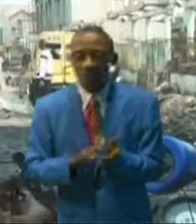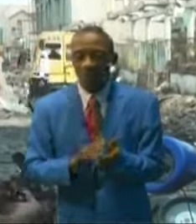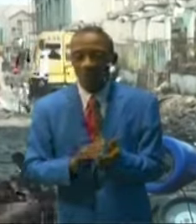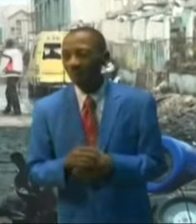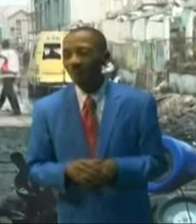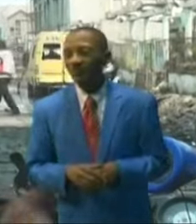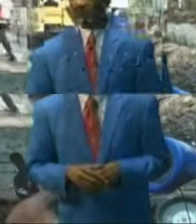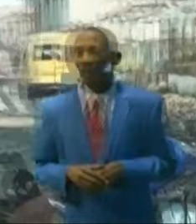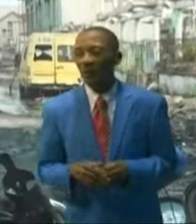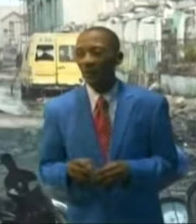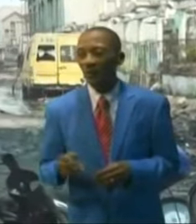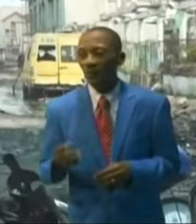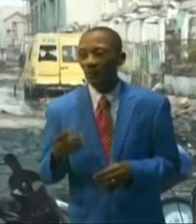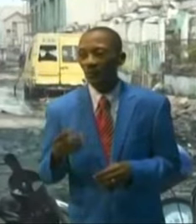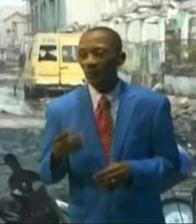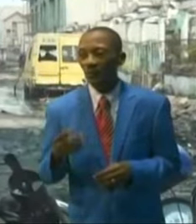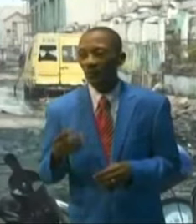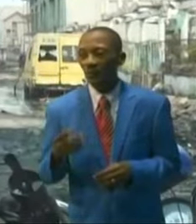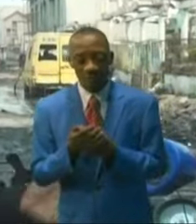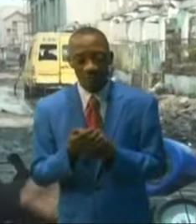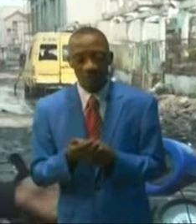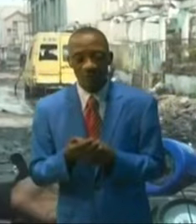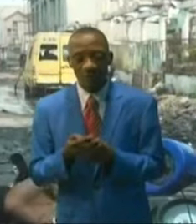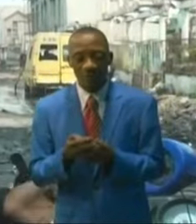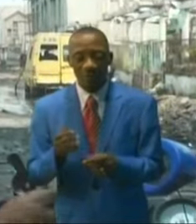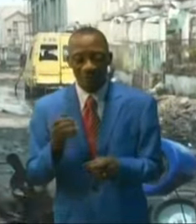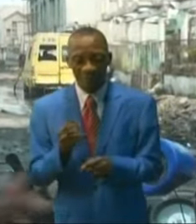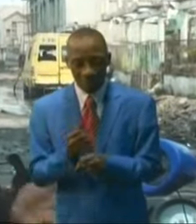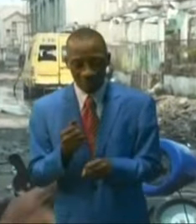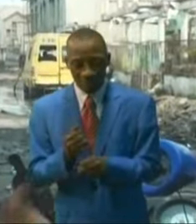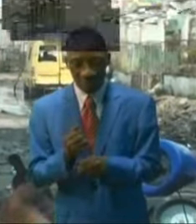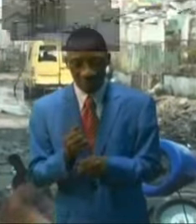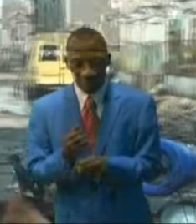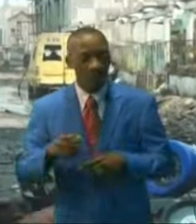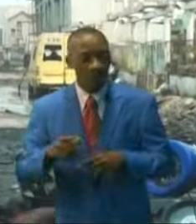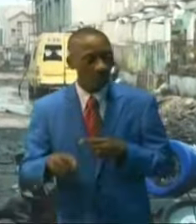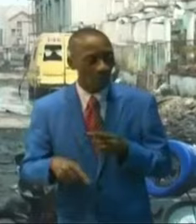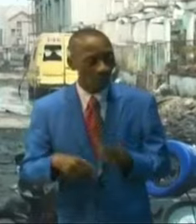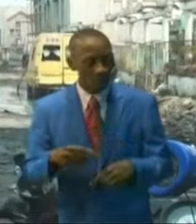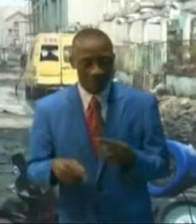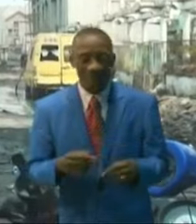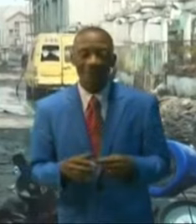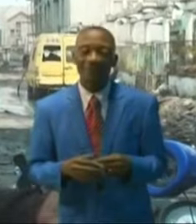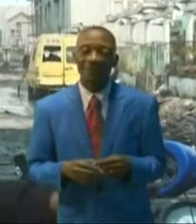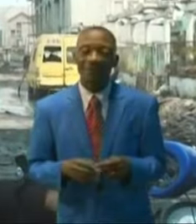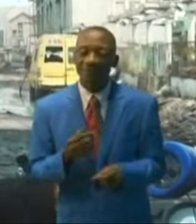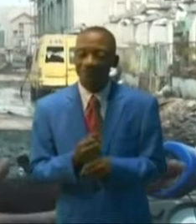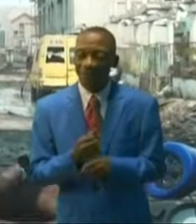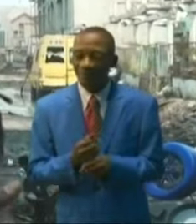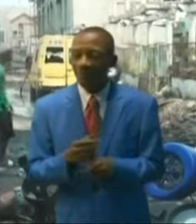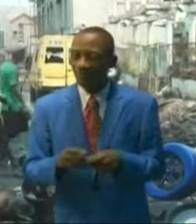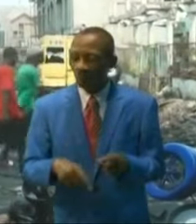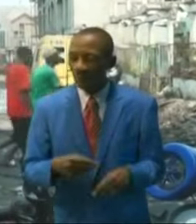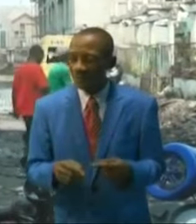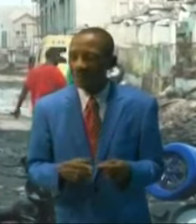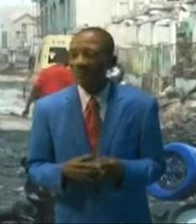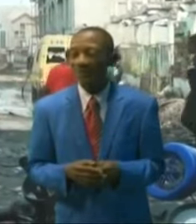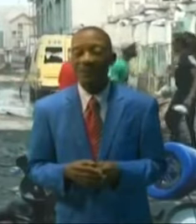s'étaient arrêtés comme ça. Donc, on ne comprend plus pourquoi les travaux s'est arrêté. On demande au